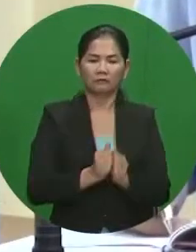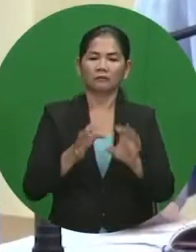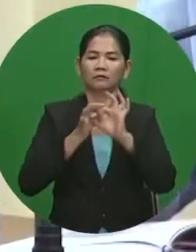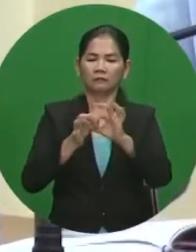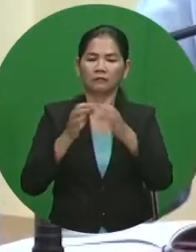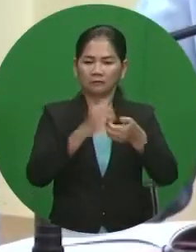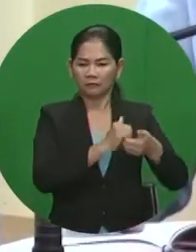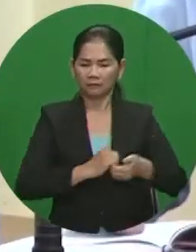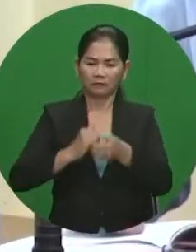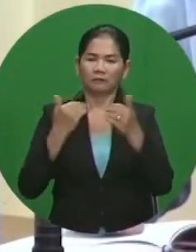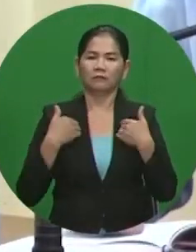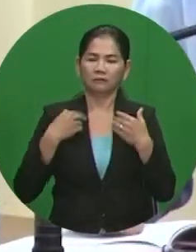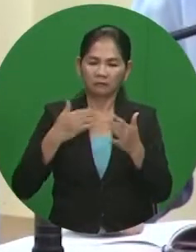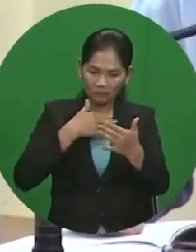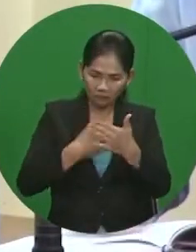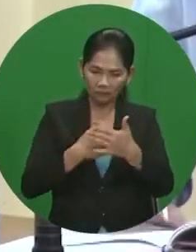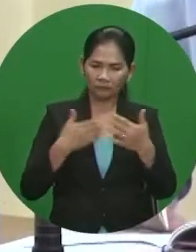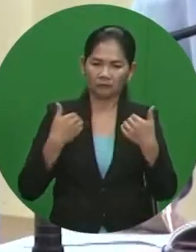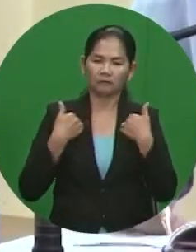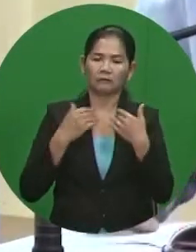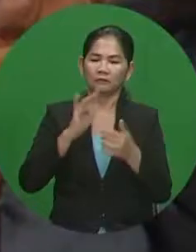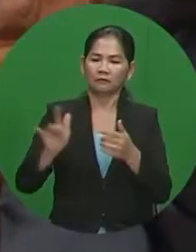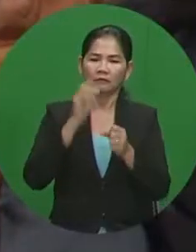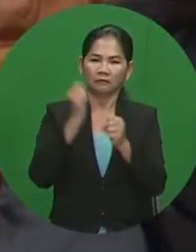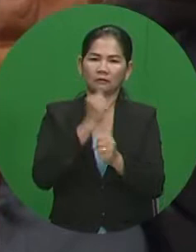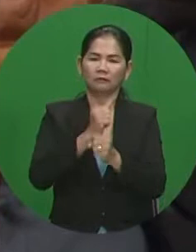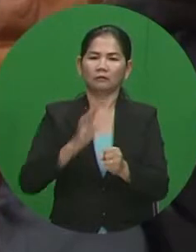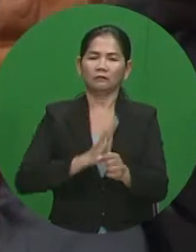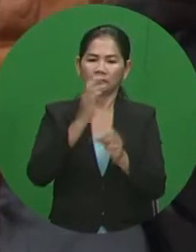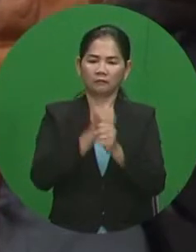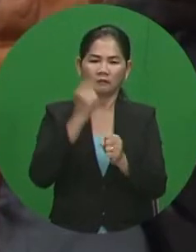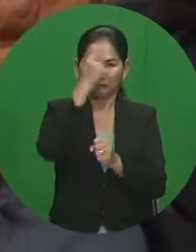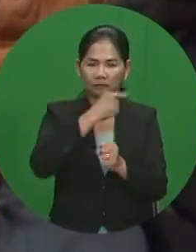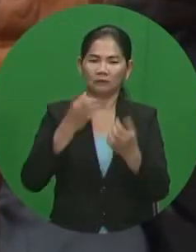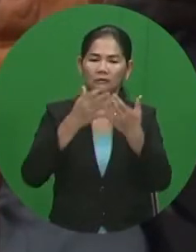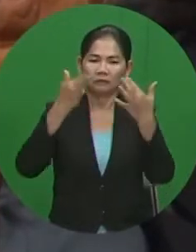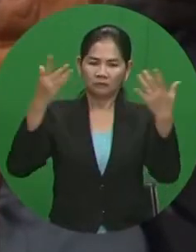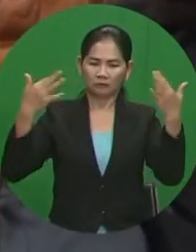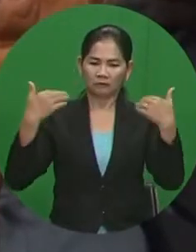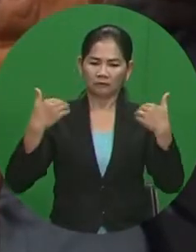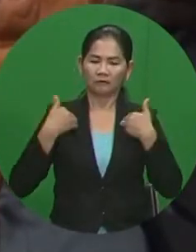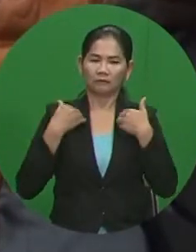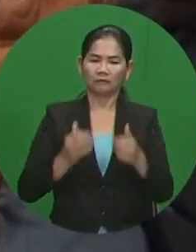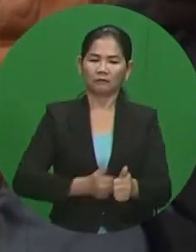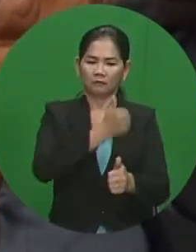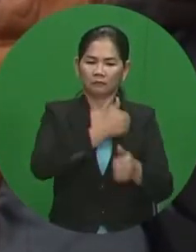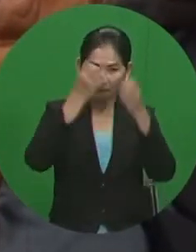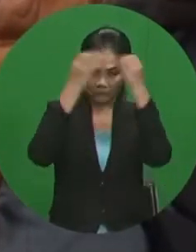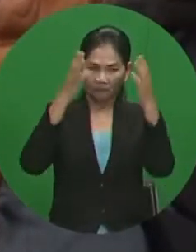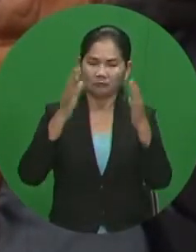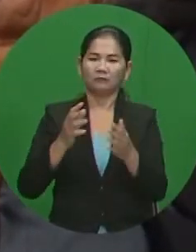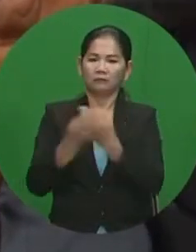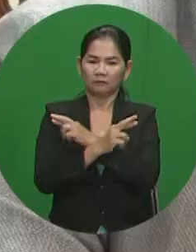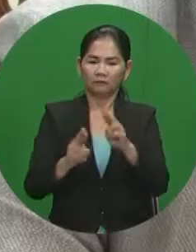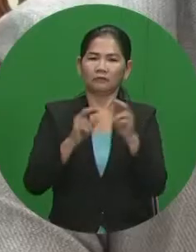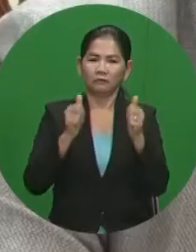សាមគ្គីគ្នាបានកាន់តែជិតស្និទ្ធដើម្បីបំពេញបេសកកម្មការងារចំពោះមុខជាច្រើនទៀតដែលក្រសួងព័ត៌មានត្រៀមបំពេញ